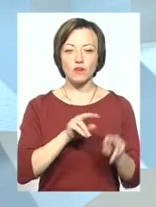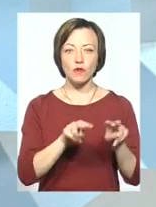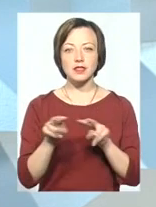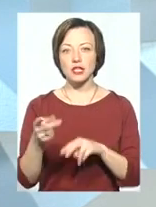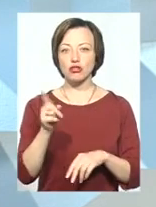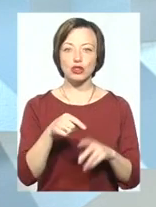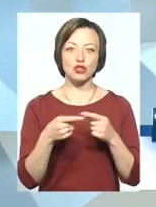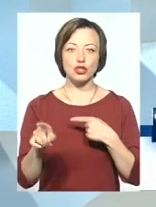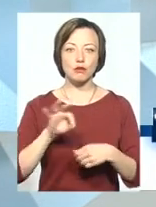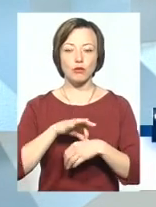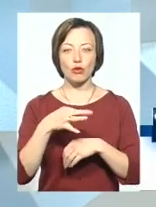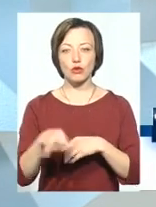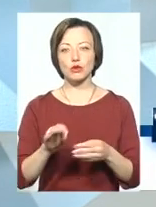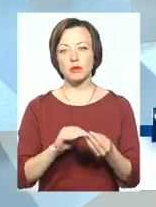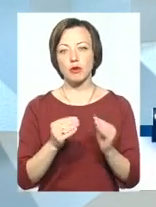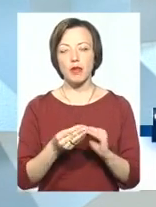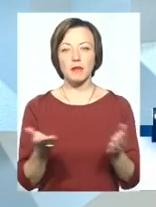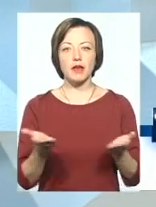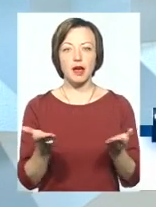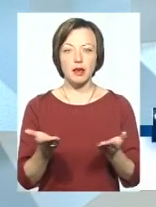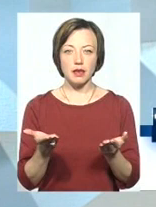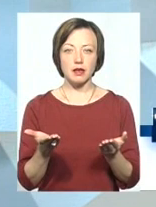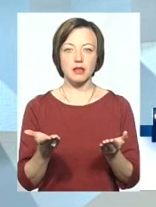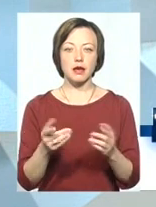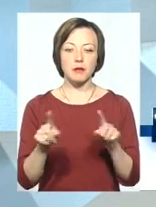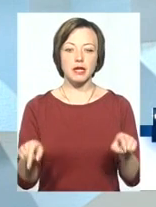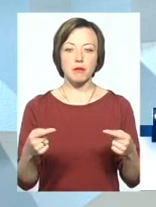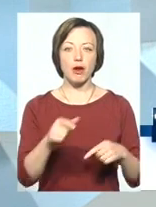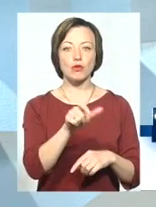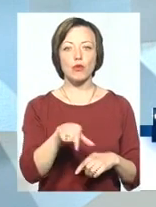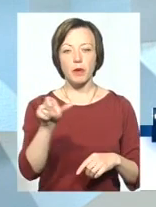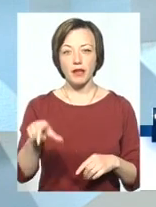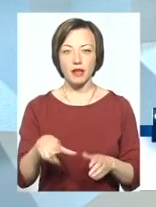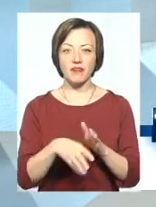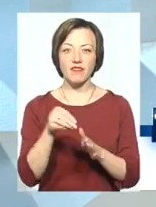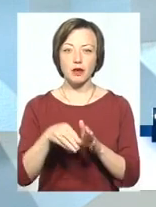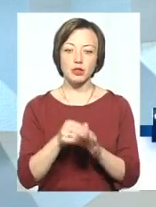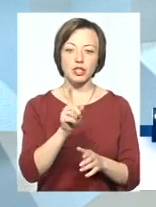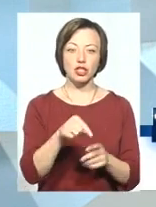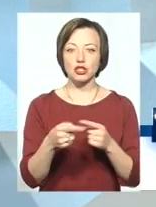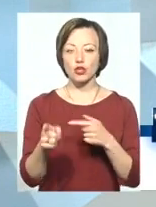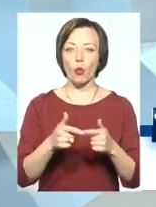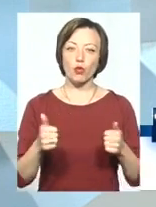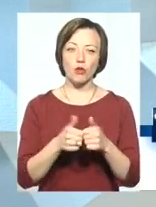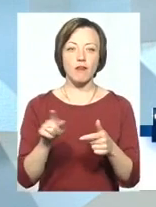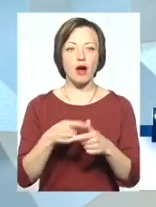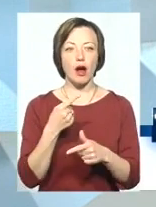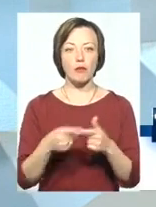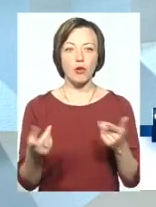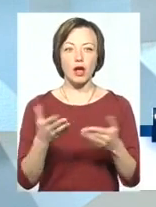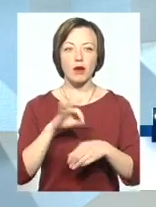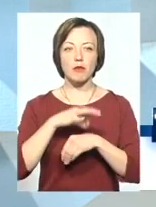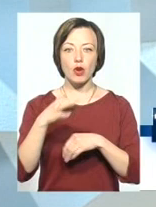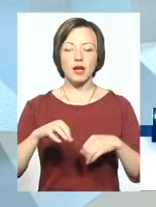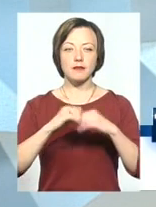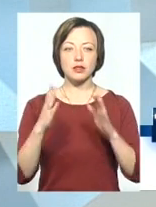ті чи інші болючі проблеми, які насправді піднімають громадяни, виборці тих чи інших округів або ж які насправді болять